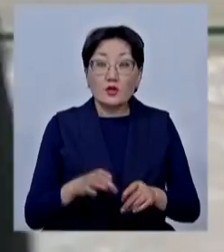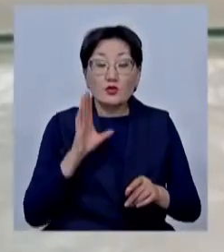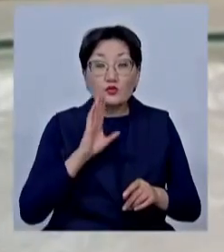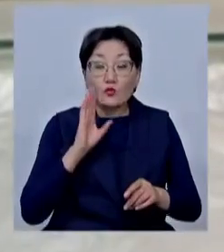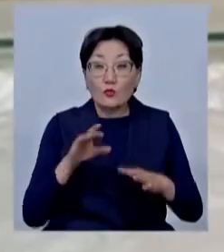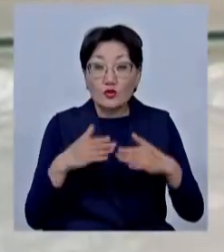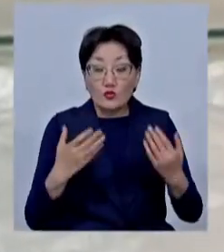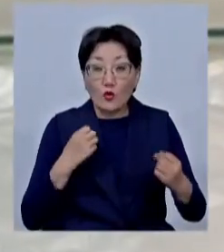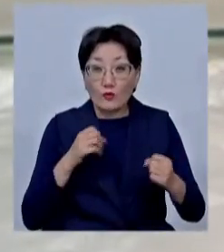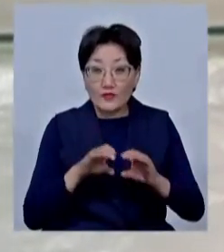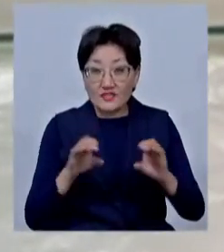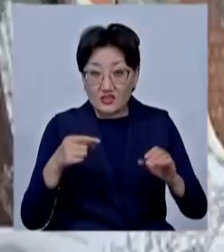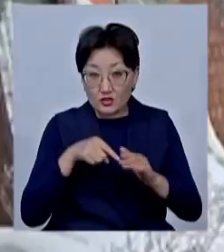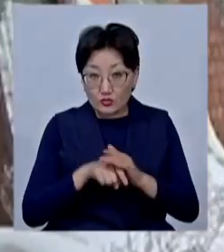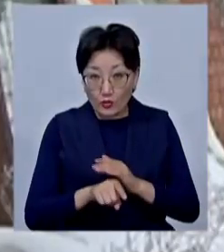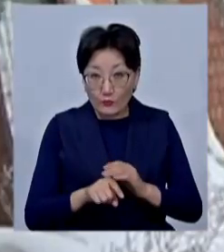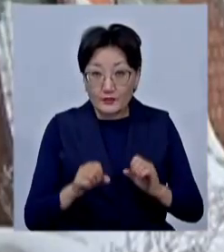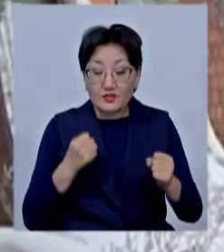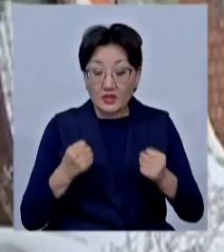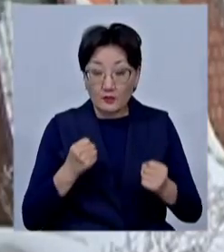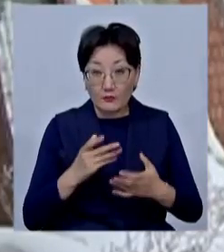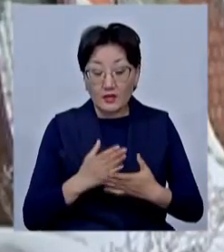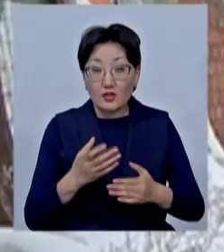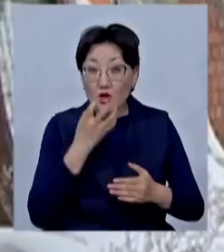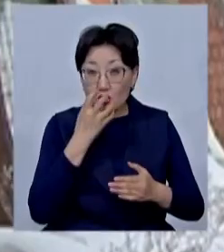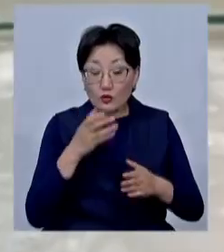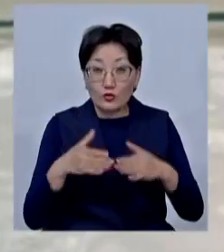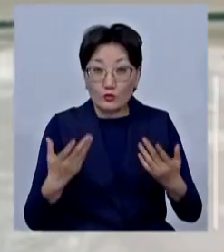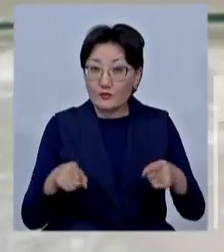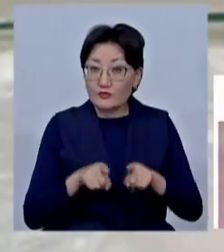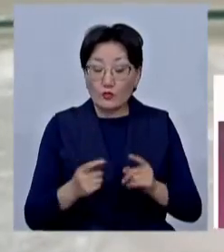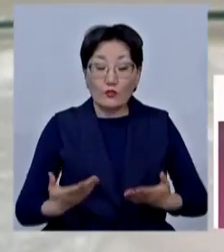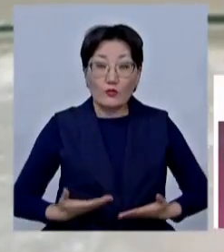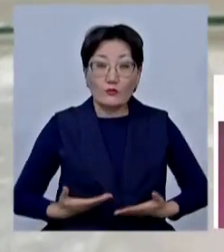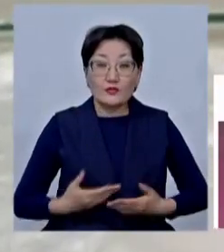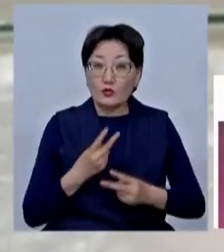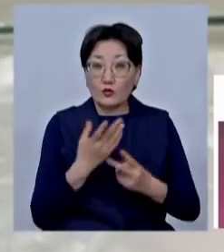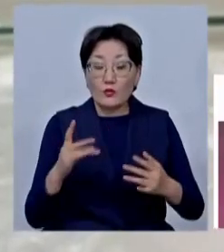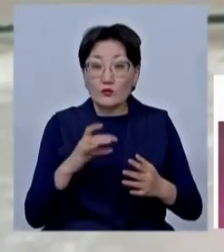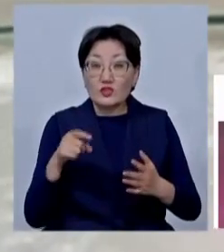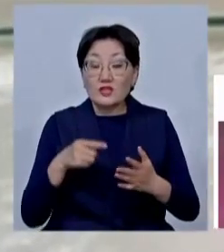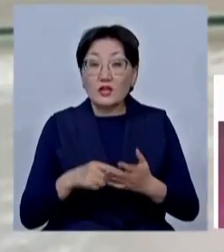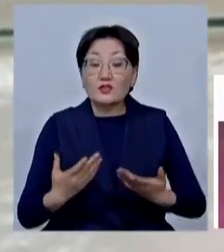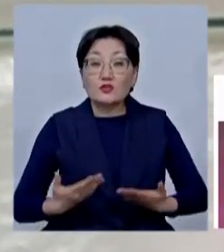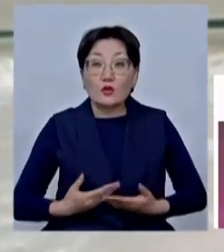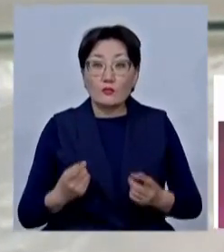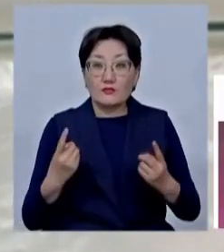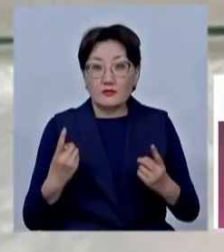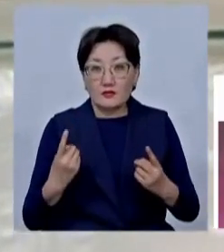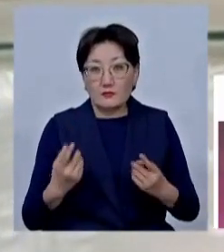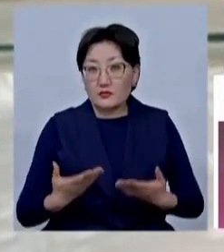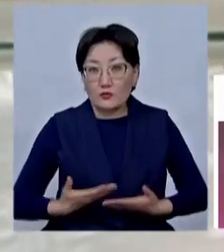қатып қалады. Ешқандай жылу жоқ. Мен мұндай өмірді көрген жоқпын, мұндай Елордада тұрамыз, осы керемет болып тұрмыз